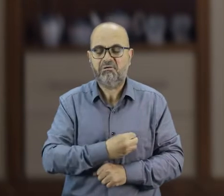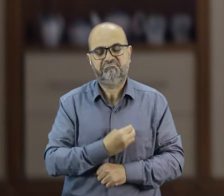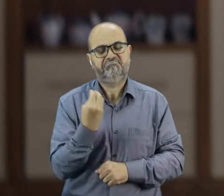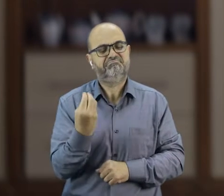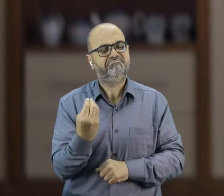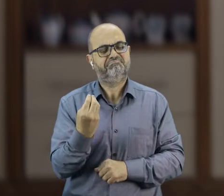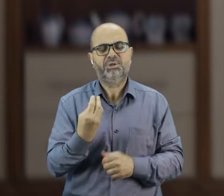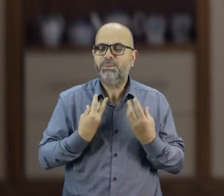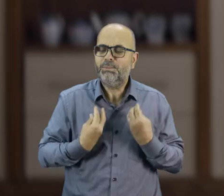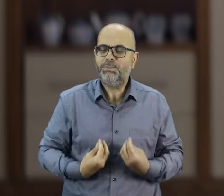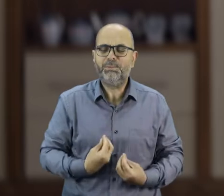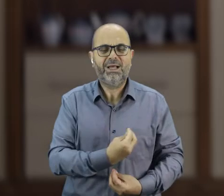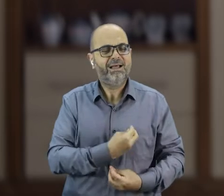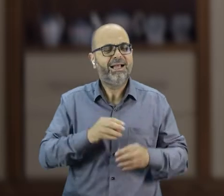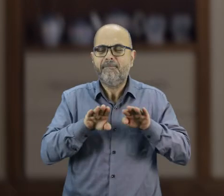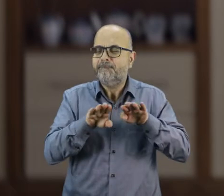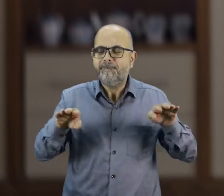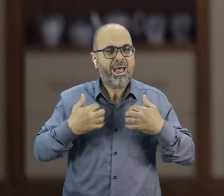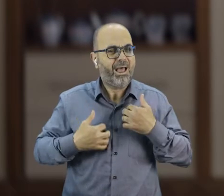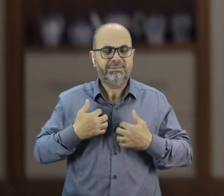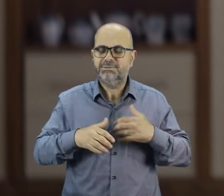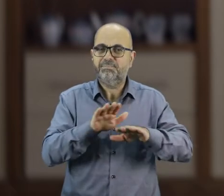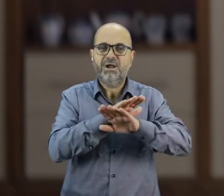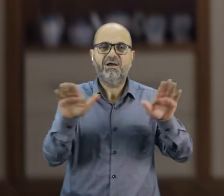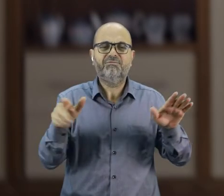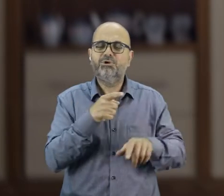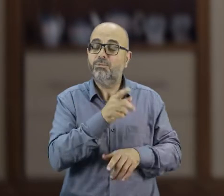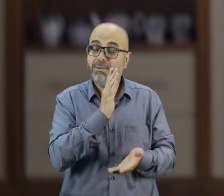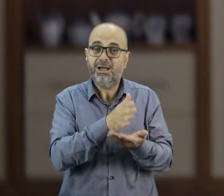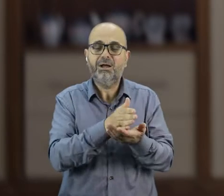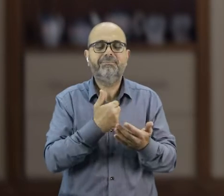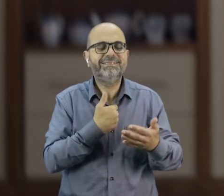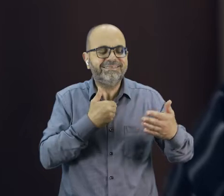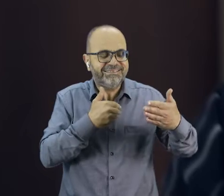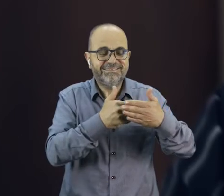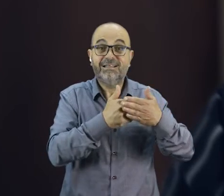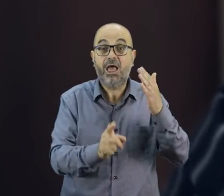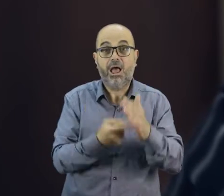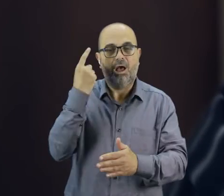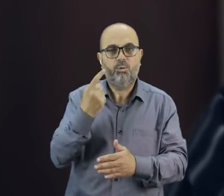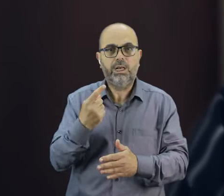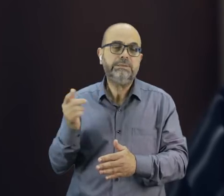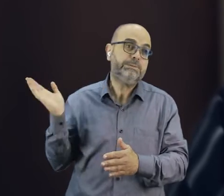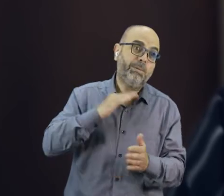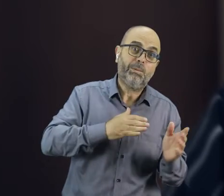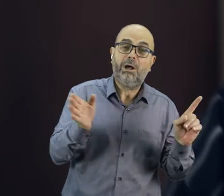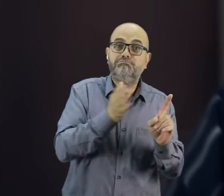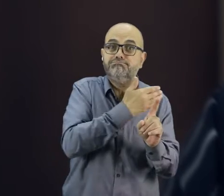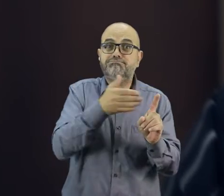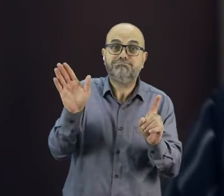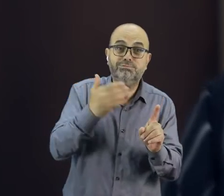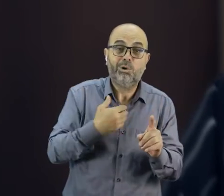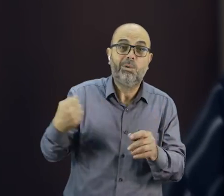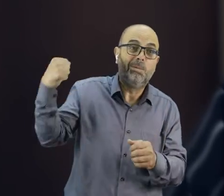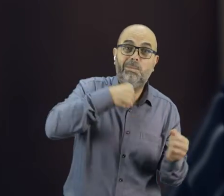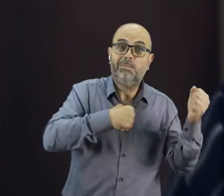طيبة هادية، فئة كتير بتحس إنهم قريبين منك. أولها طبعاً أكلت كفوف من الأطفال،